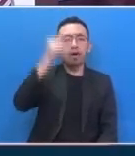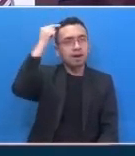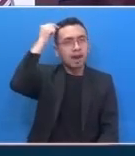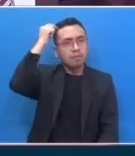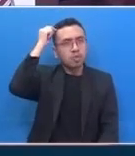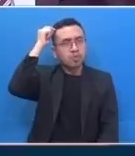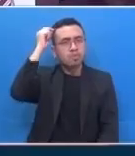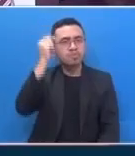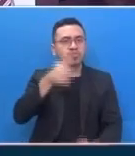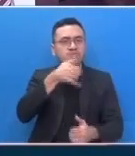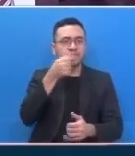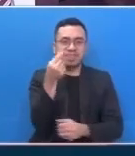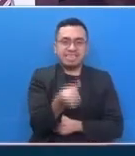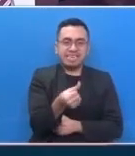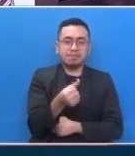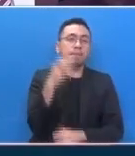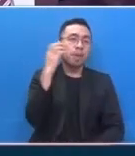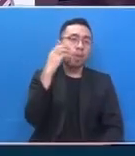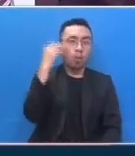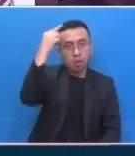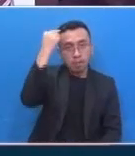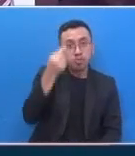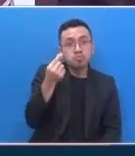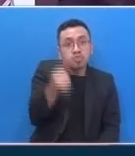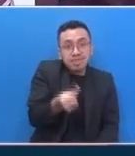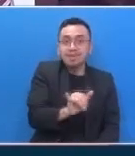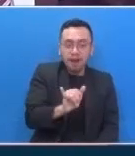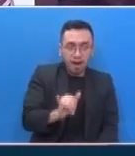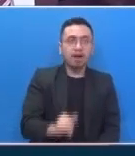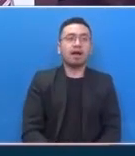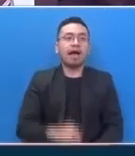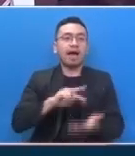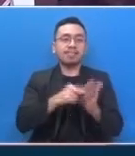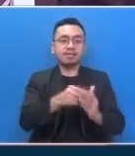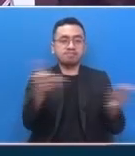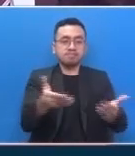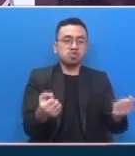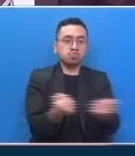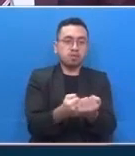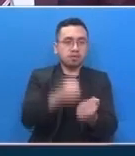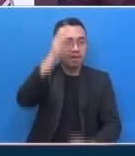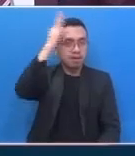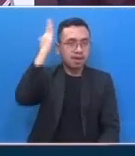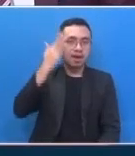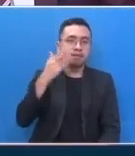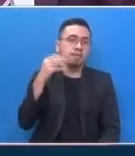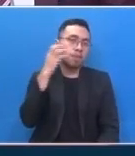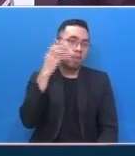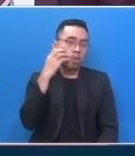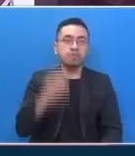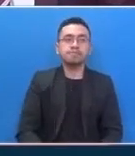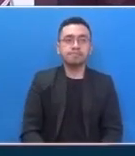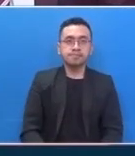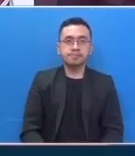Prabowo dan kita tahu juga Eh Pak Jokowi bukan tipikal yang kemudian